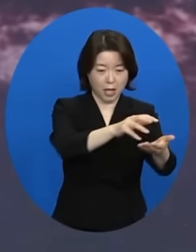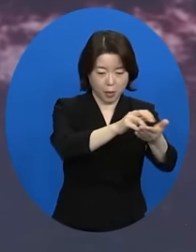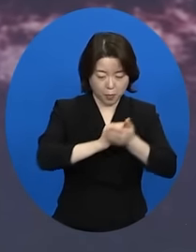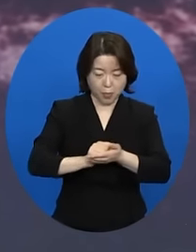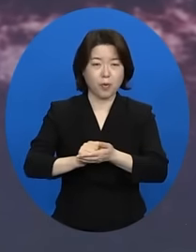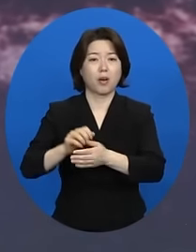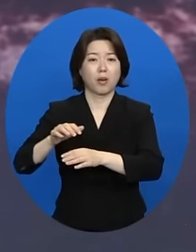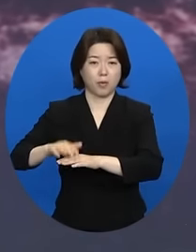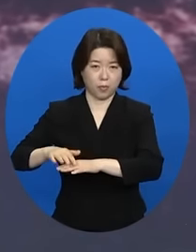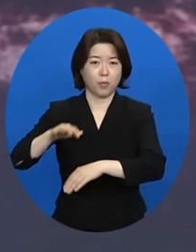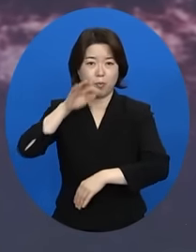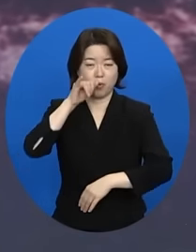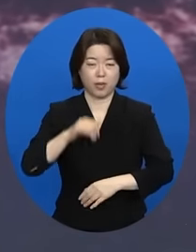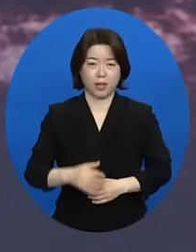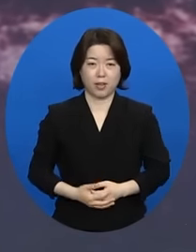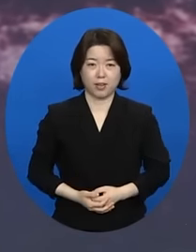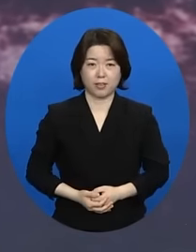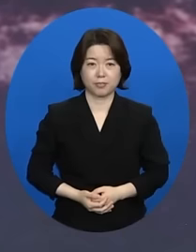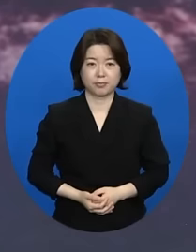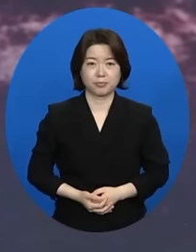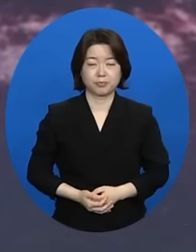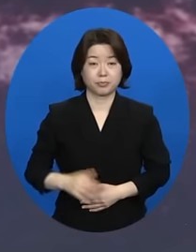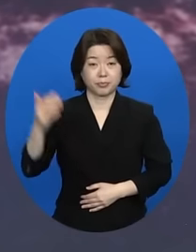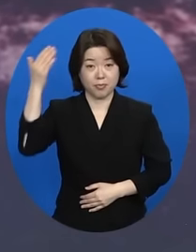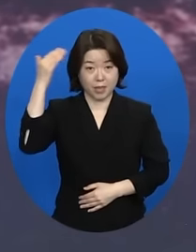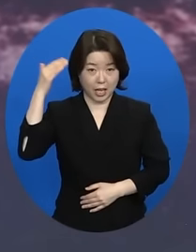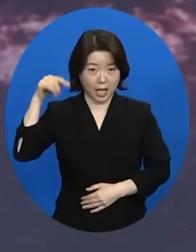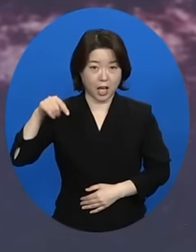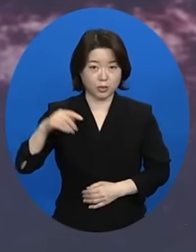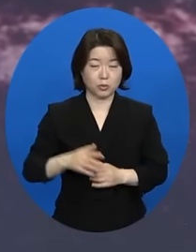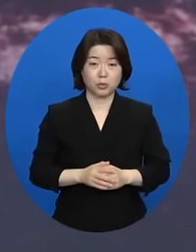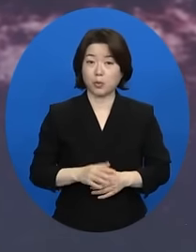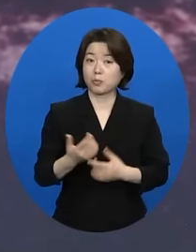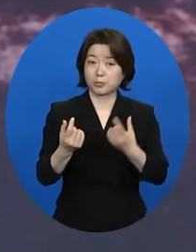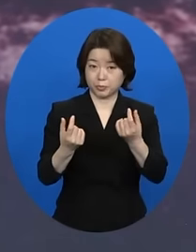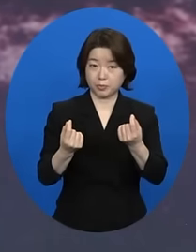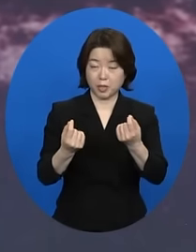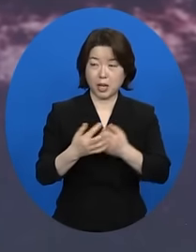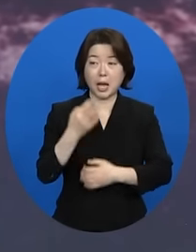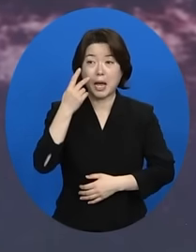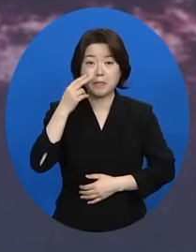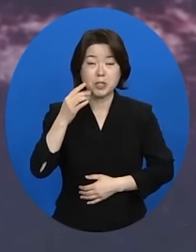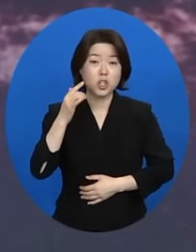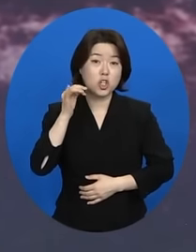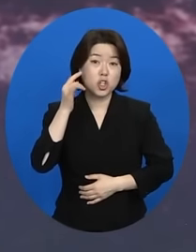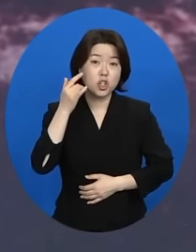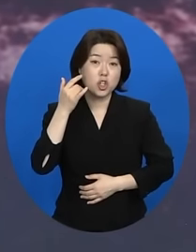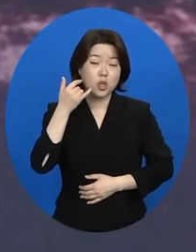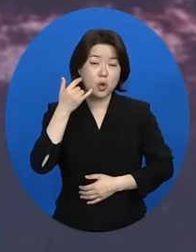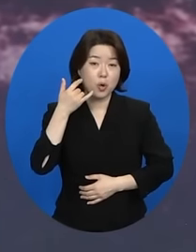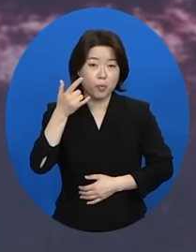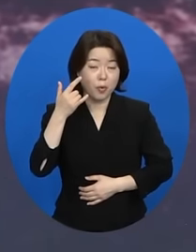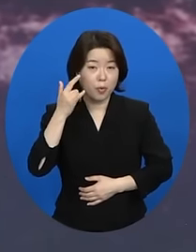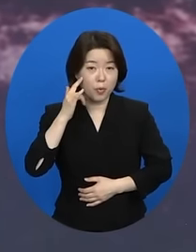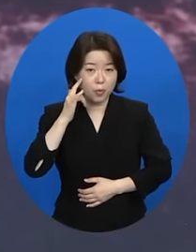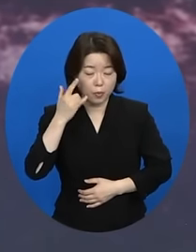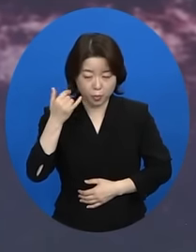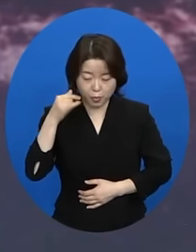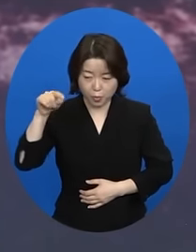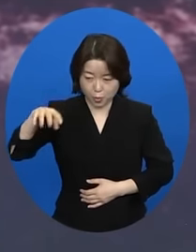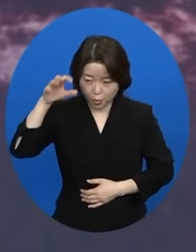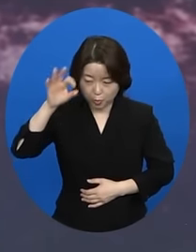거예요. 뭐 한국도 그럴진 모르겠지만 미국 캘리포니아 한 철학원을 운영하는데